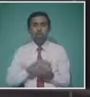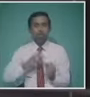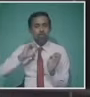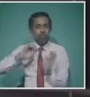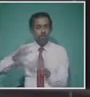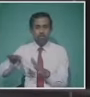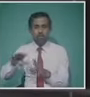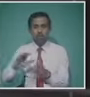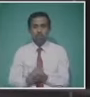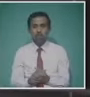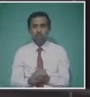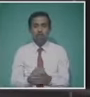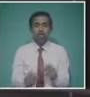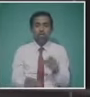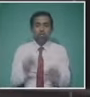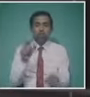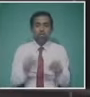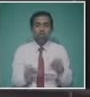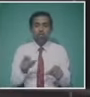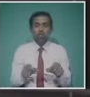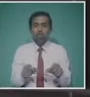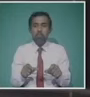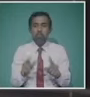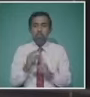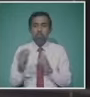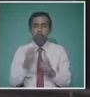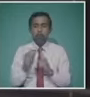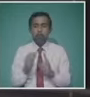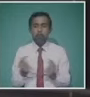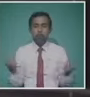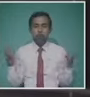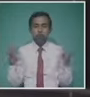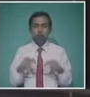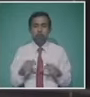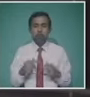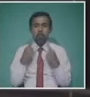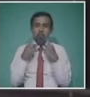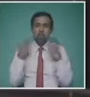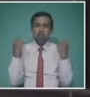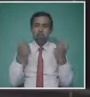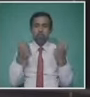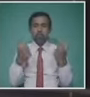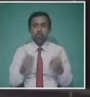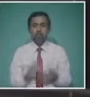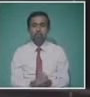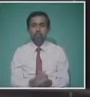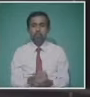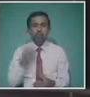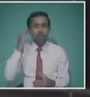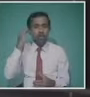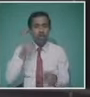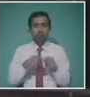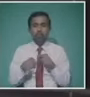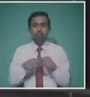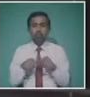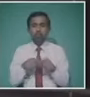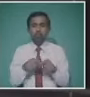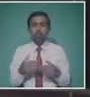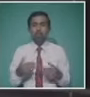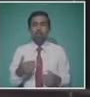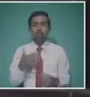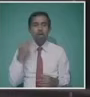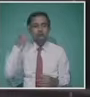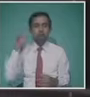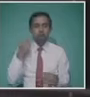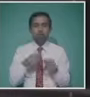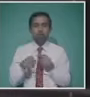අතහැරියා ජනතාව වෙනුවෙන් අද මේ පාර්ලිමේන්තු වෙනක මට හරි නම්බුවක් ගැහණියක් හැටියට මවක්